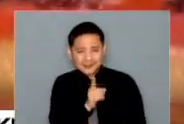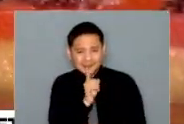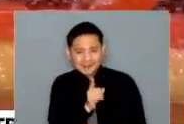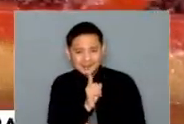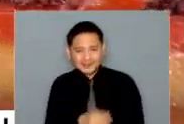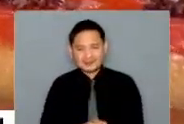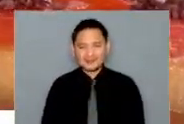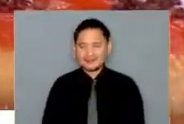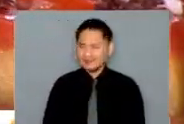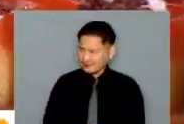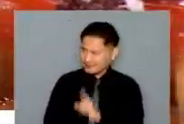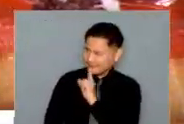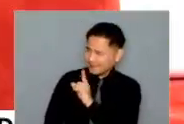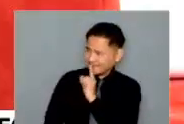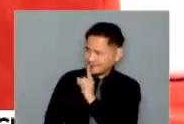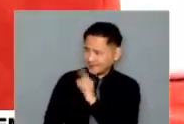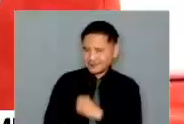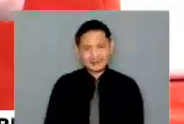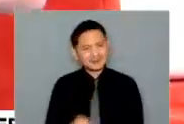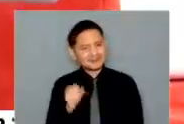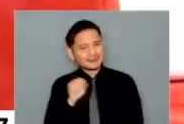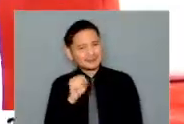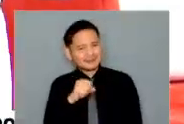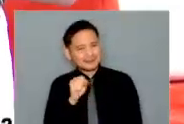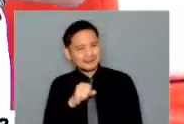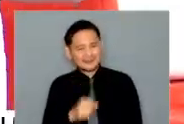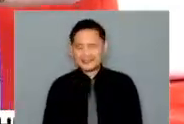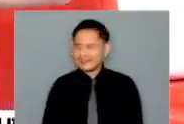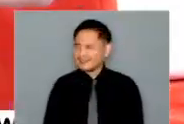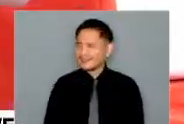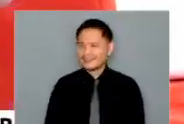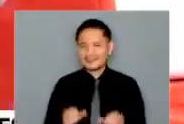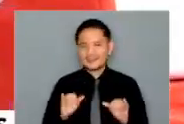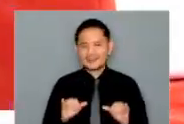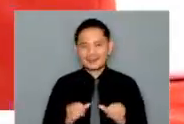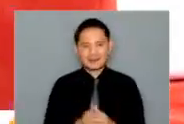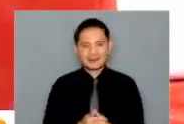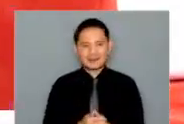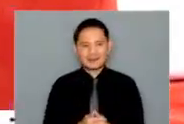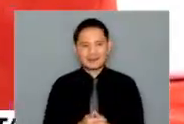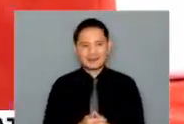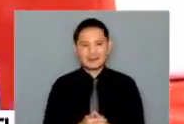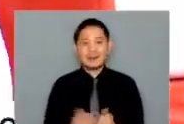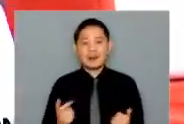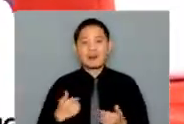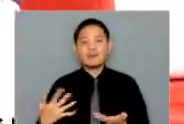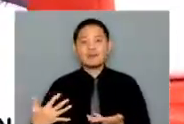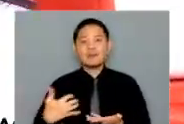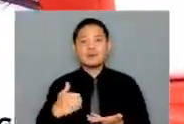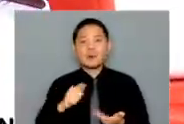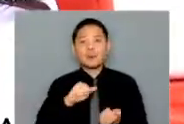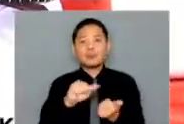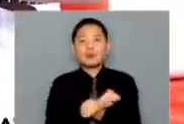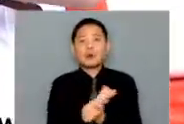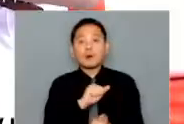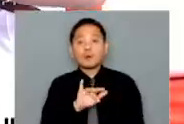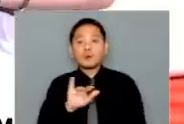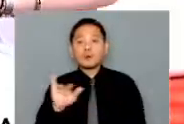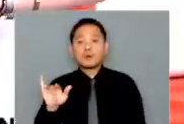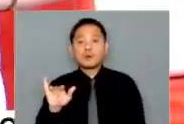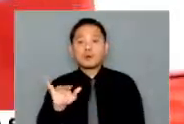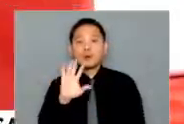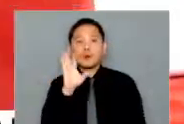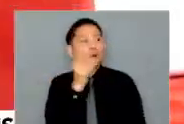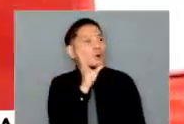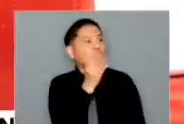na ito? Siyempre, meron ba sa reunion namin. Mm. Pagka ganun, ay, may nawawala. Oh my God! Ayun kayo, pero sir, tanong